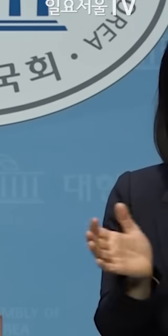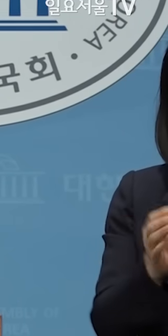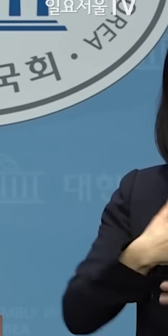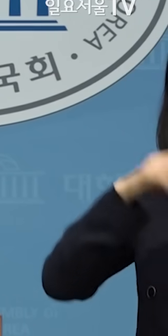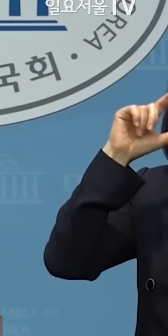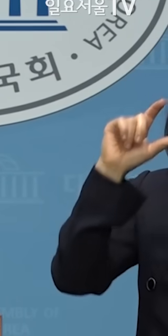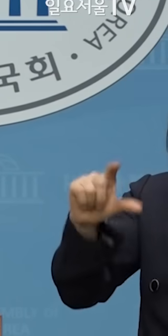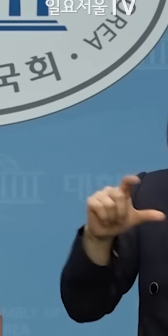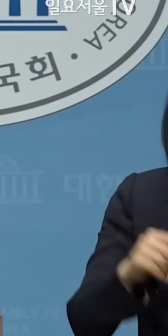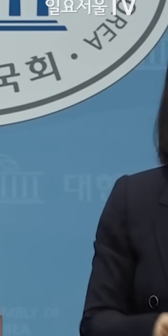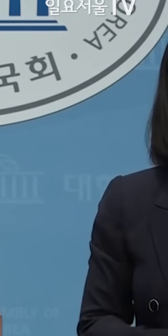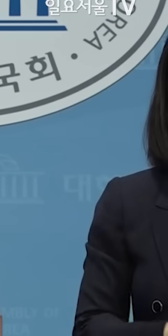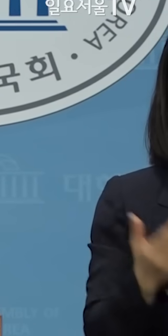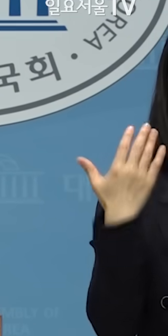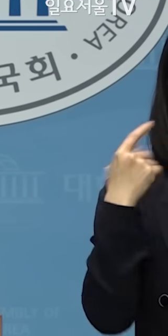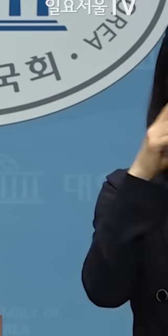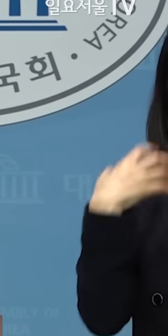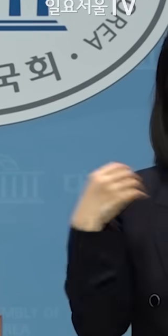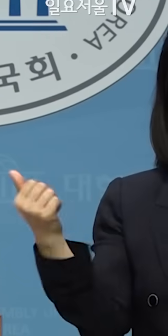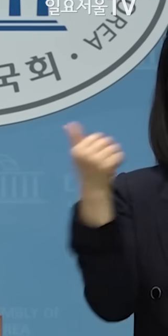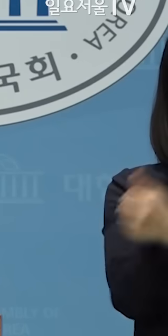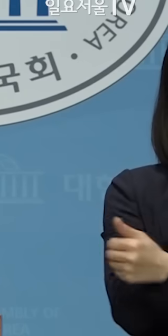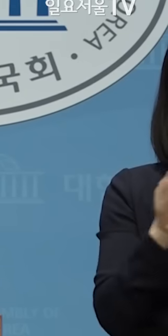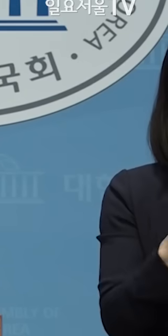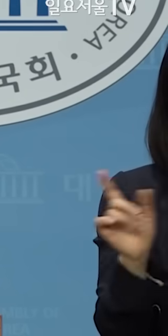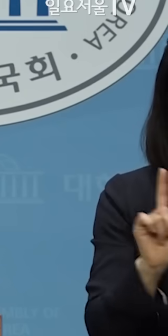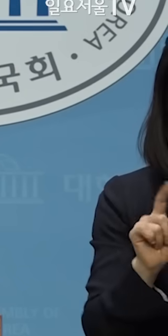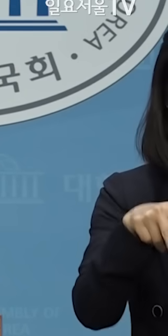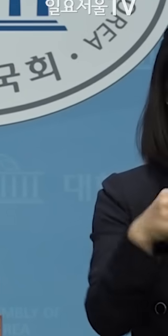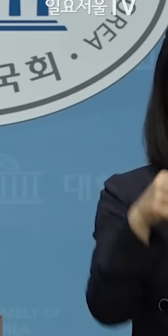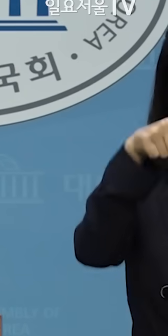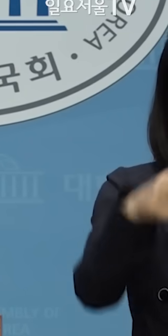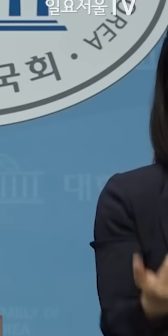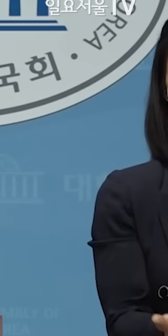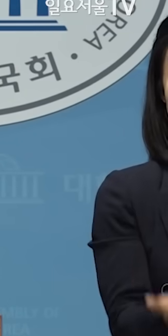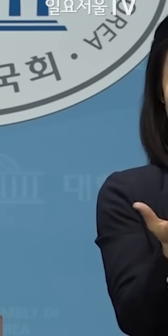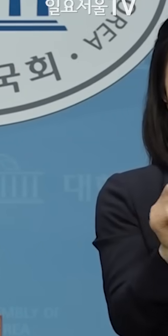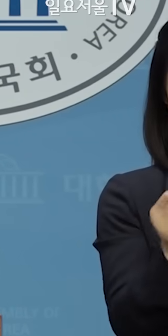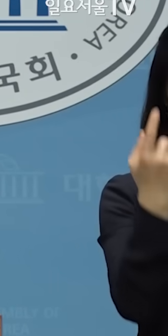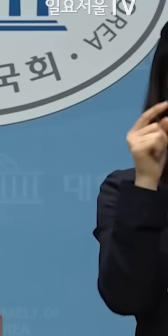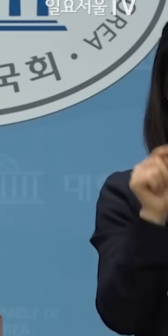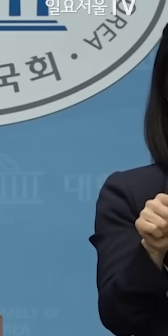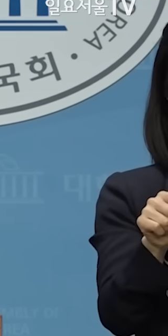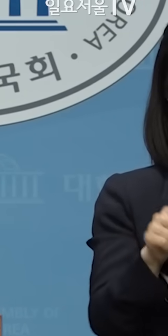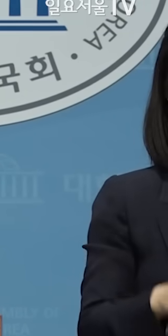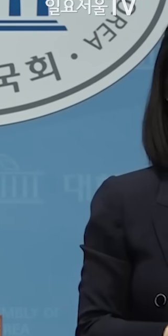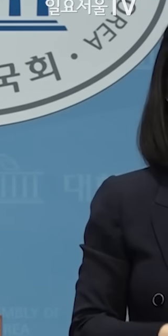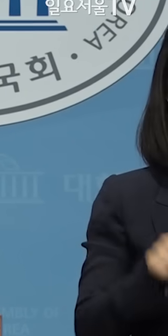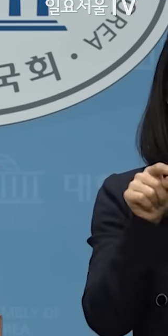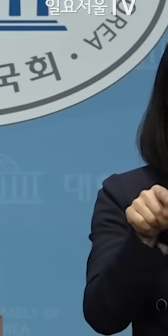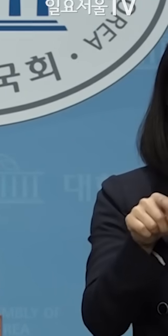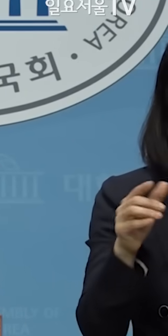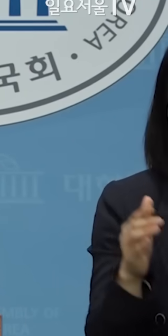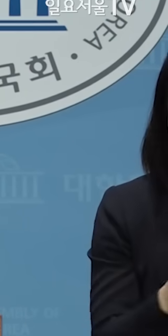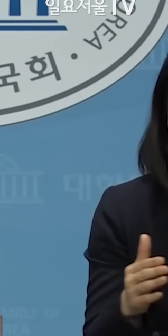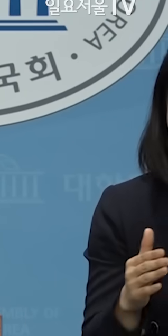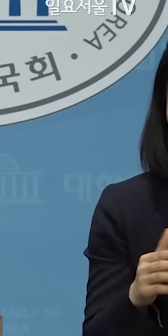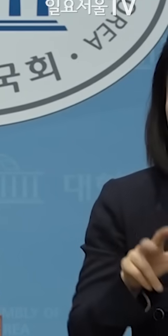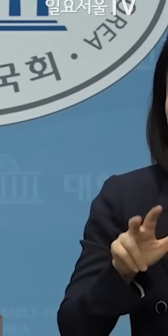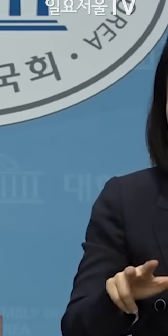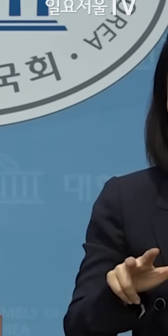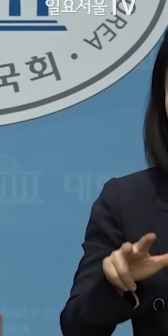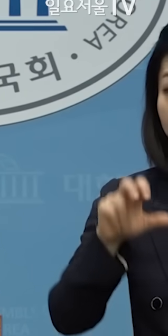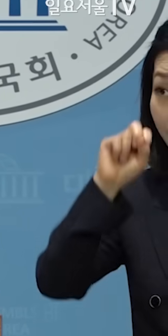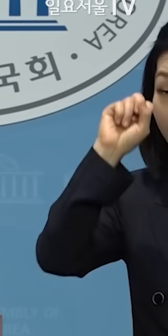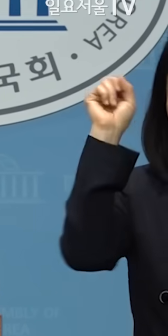경고합니다 지난 정권교체 시작은 조극 사태였다 해도 과원이 아닙니다 그 중심에 있던 자가 지금